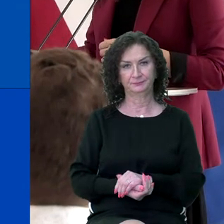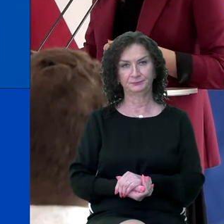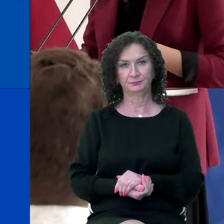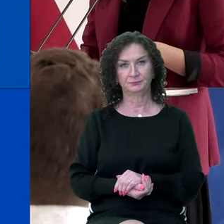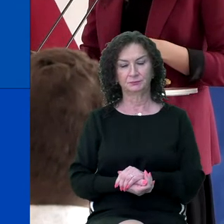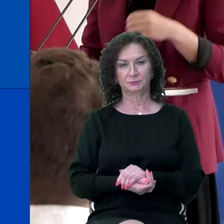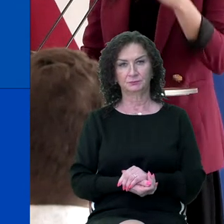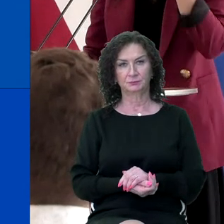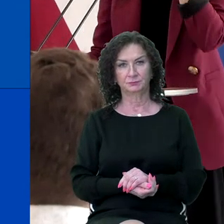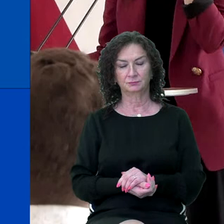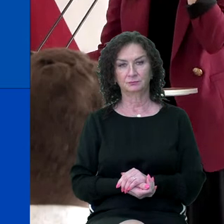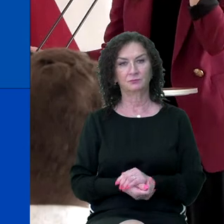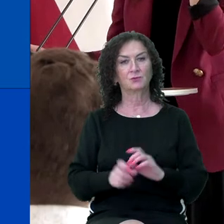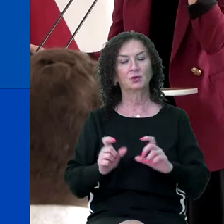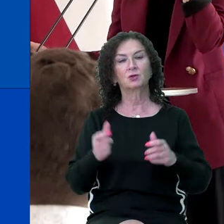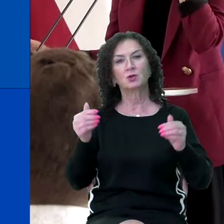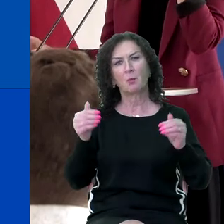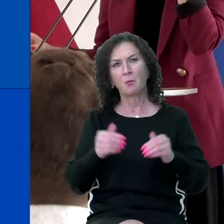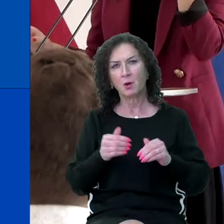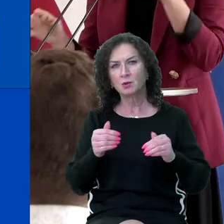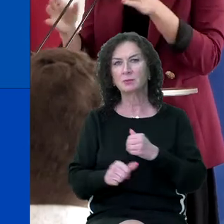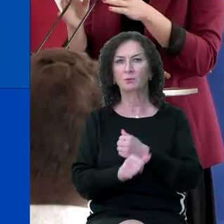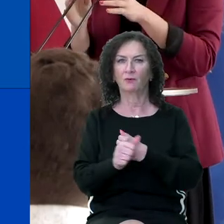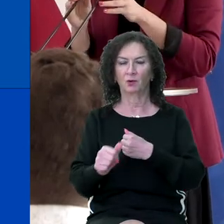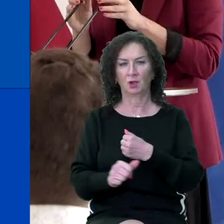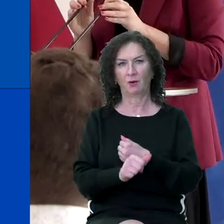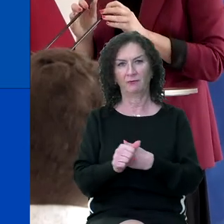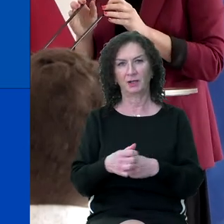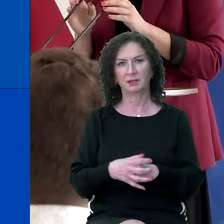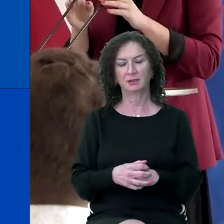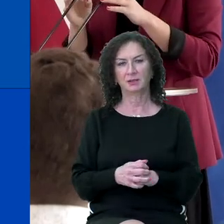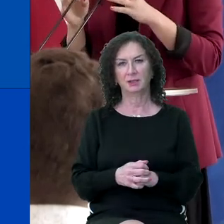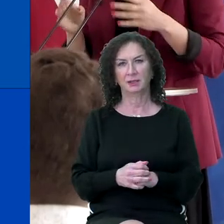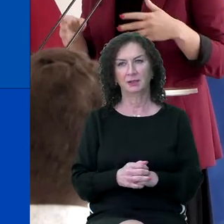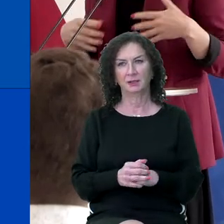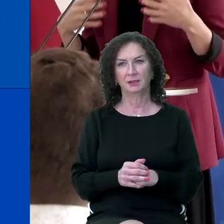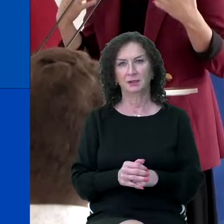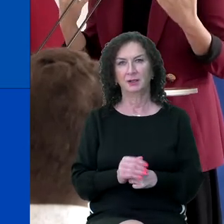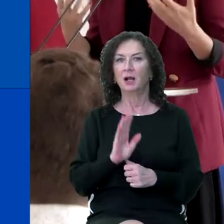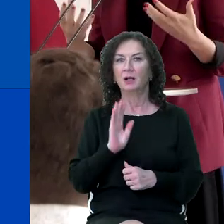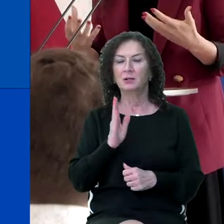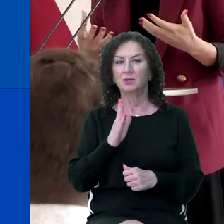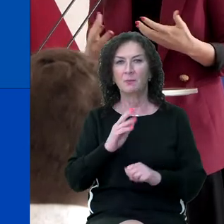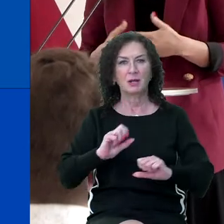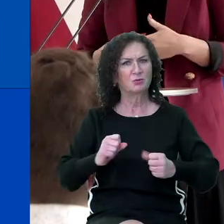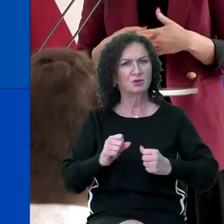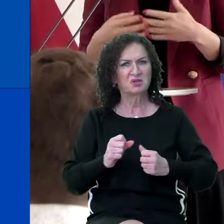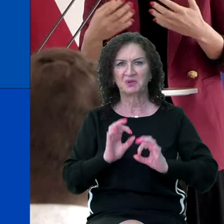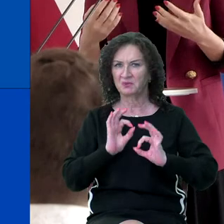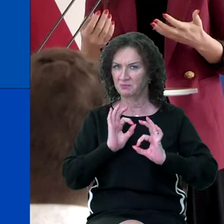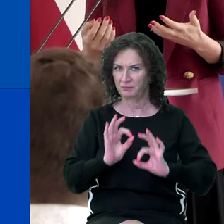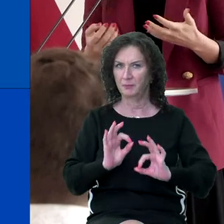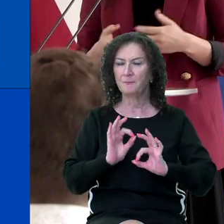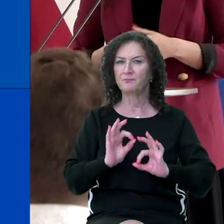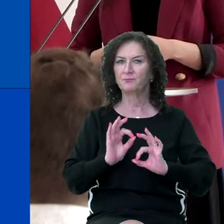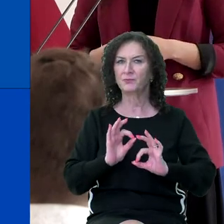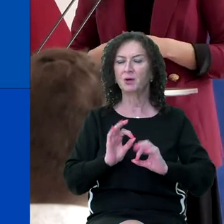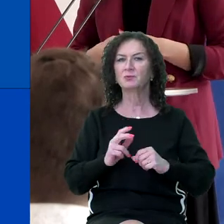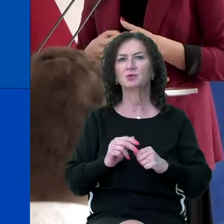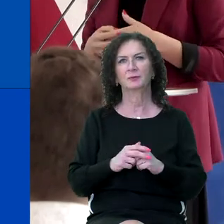I to, co może sprawić, że właśnie będziemy działać sprawnie i odpowiadać na te wyzwania,